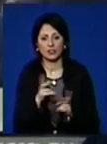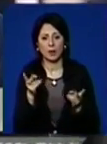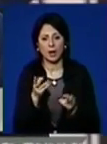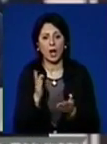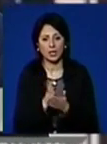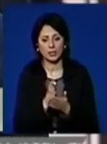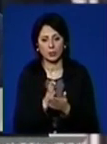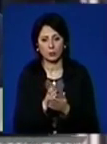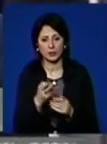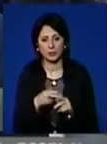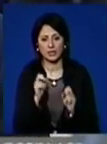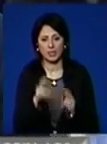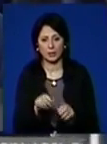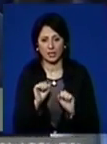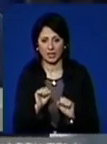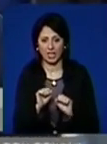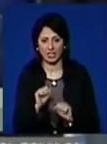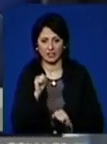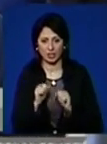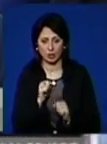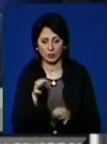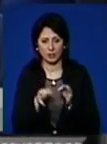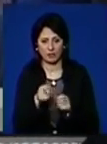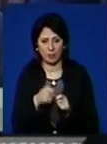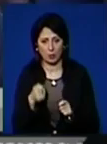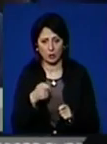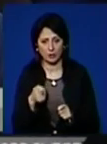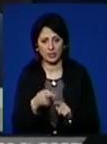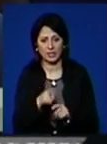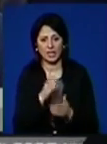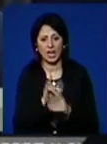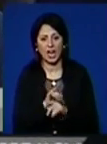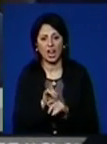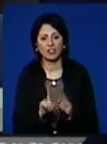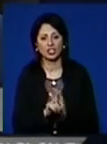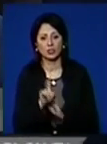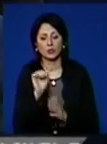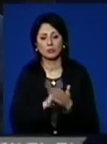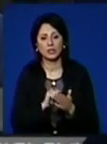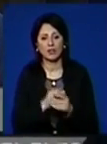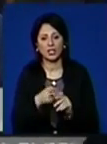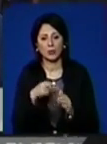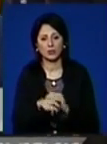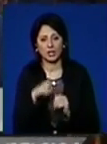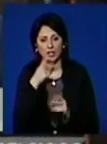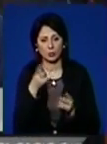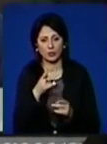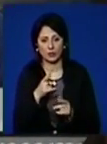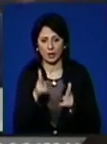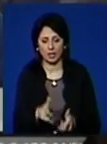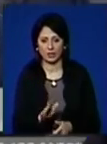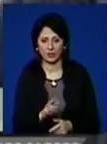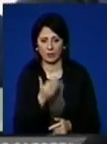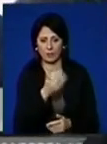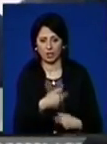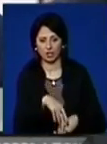არსებობს იმის საფრთხე რომ დაცვა სტილოს პროცესების გაჭიანურებას, ეს არის ხელოვნურად შექმნილი მიზეზები, აქედან გამომდინარე ჩვენ რა თქმა უნდა არ დავითანხმებით